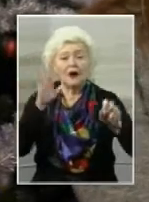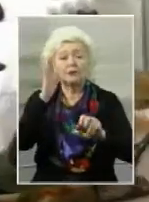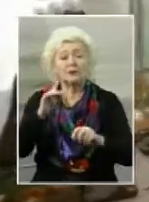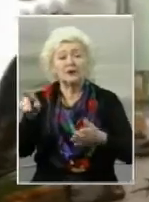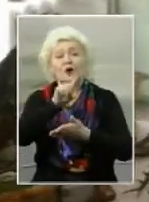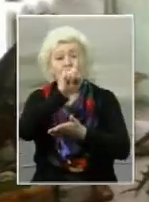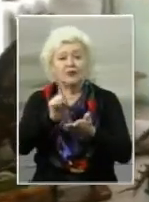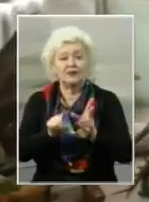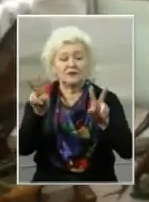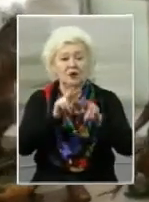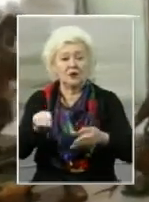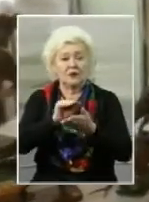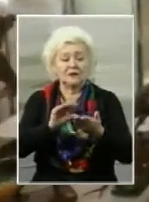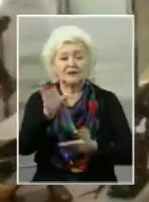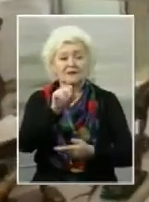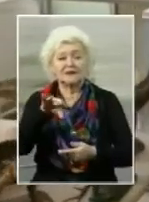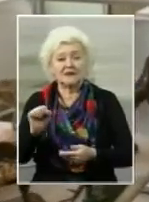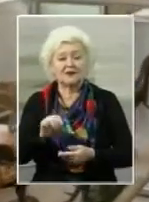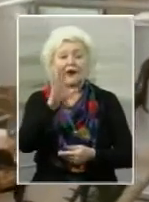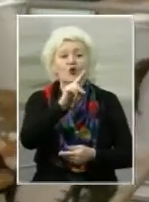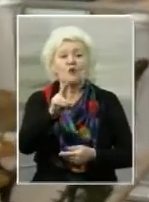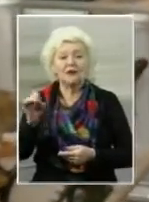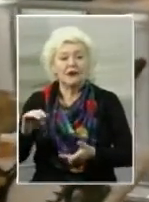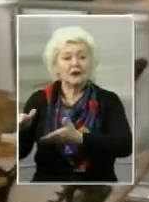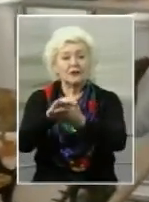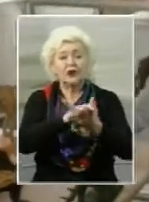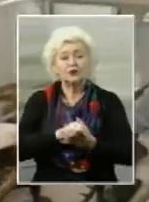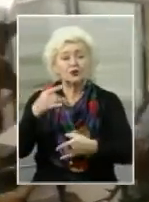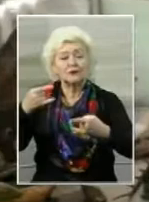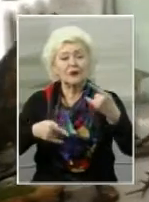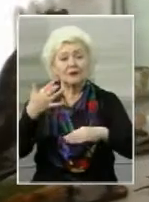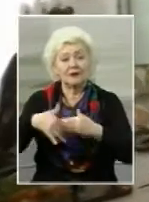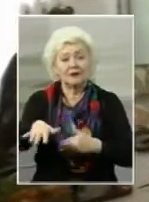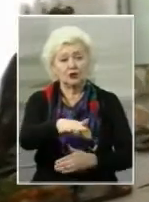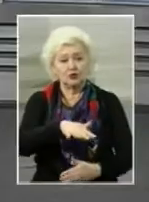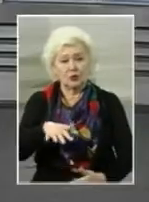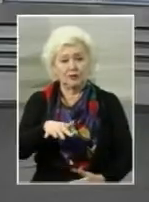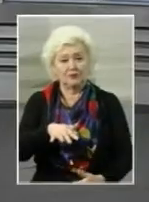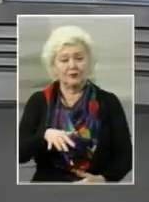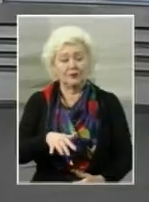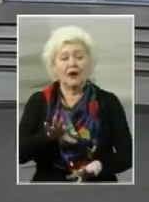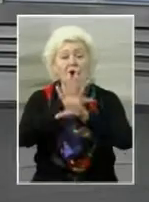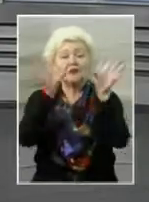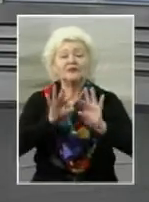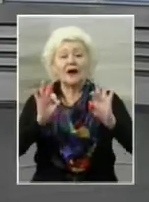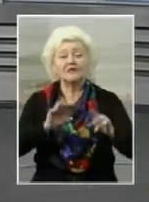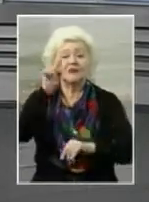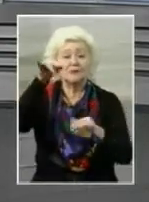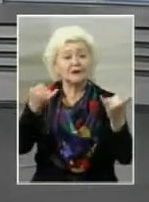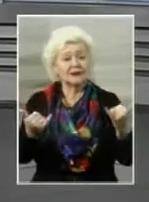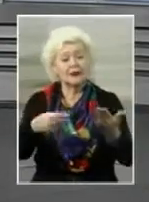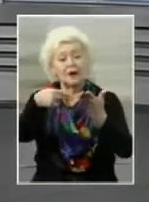обов'язково повторювати. Світлана Піцан, Владислав Купрієв, Суспільне, Херсон. Це вся інформація на